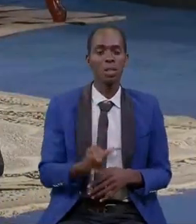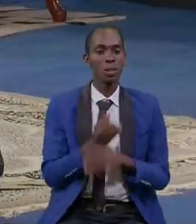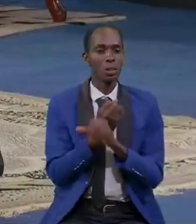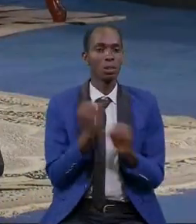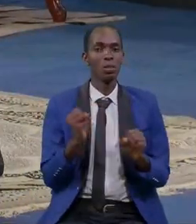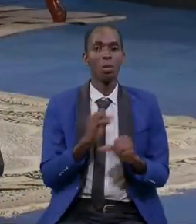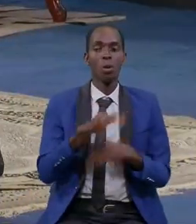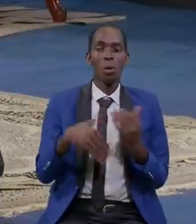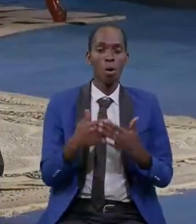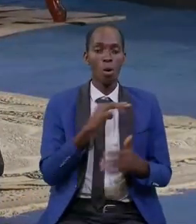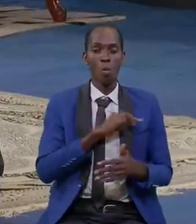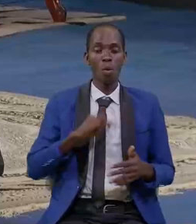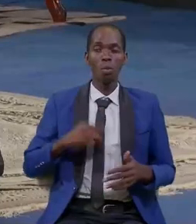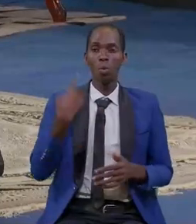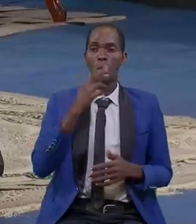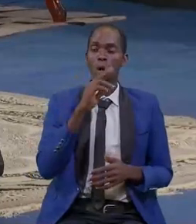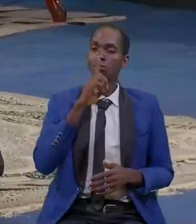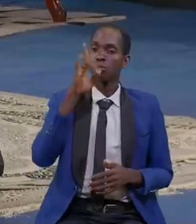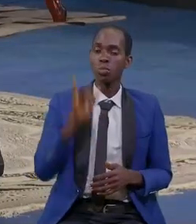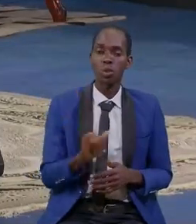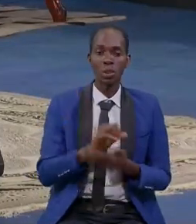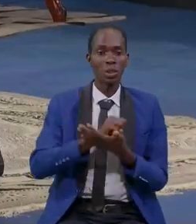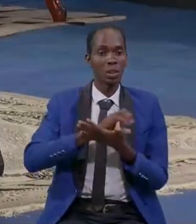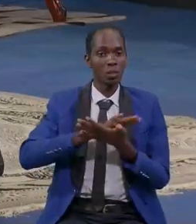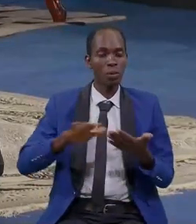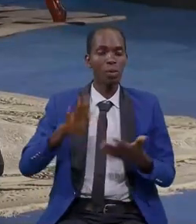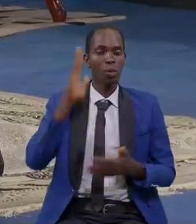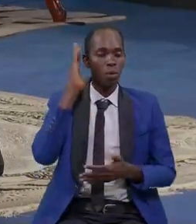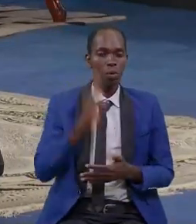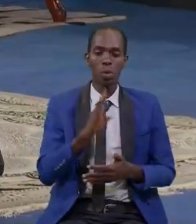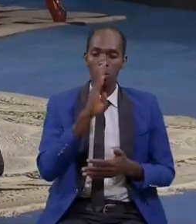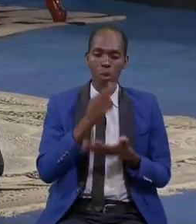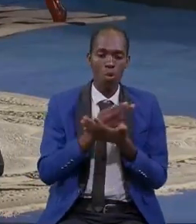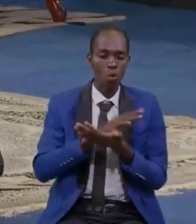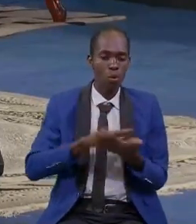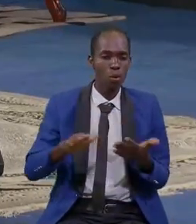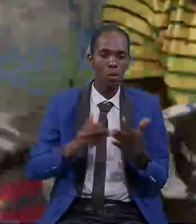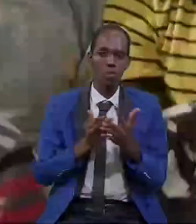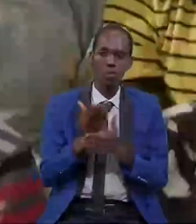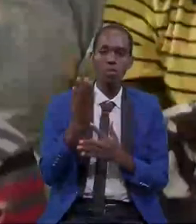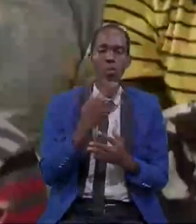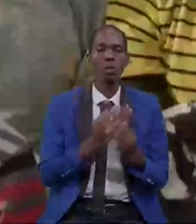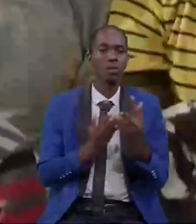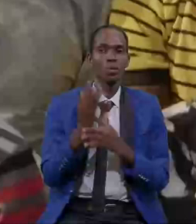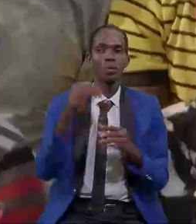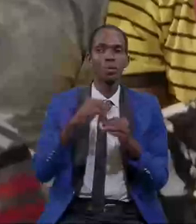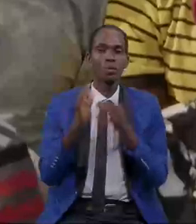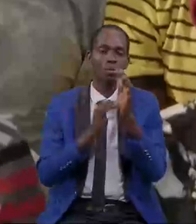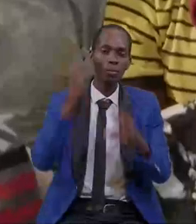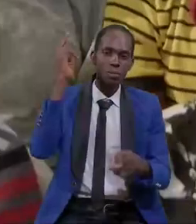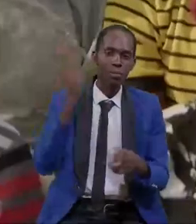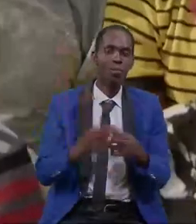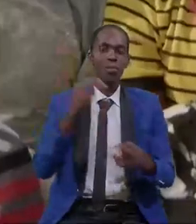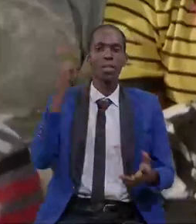qui sont vraiment sanctifiés, vous serez saints entièrement au nom de Jésus.